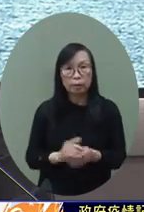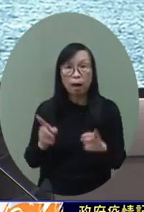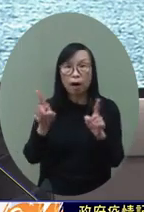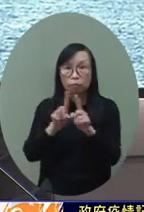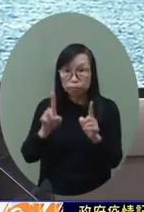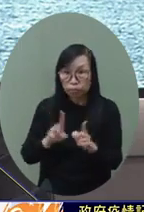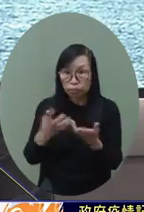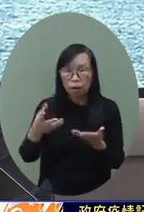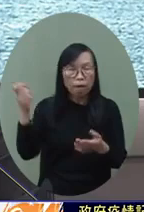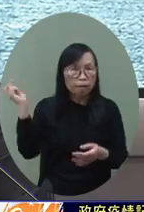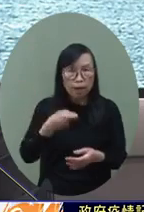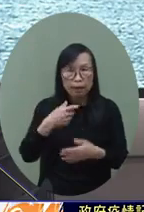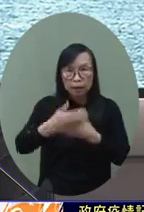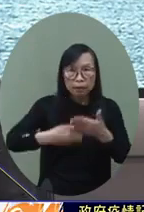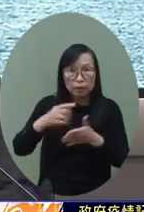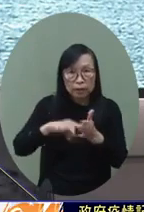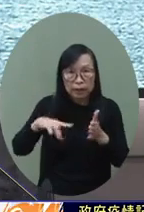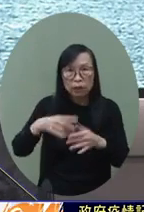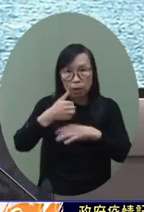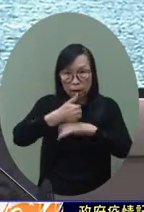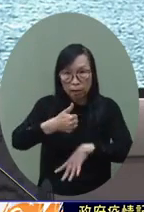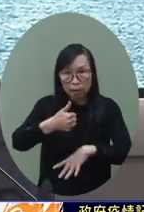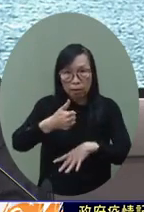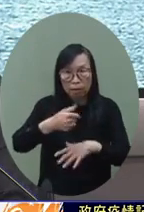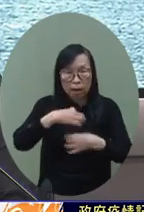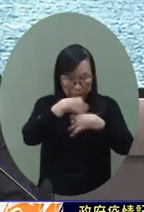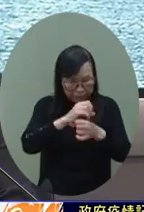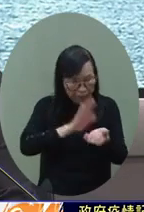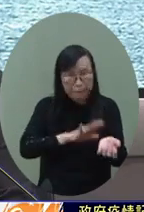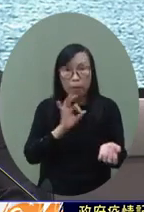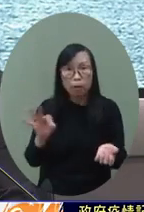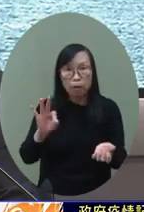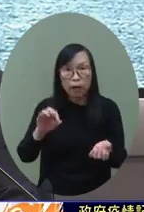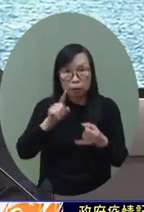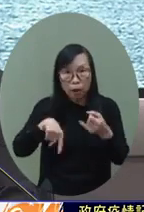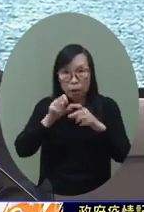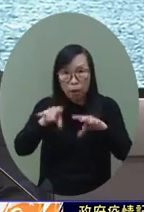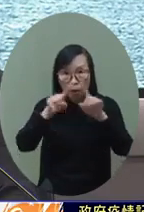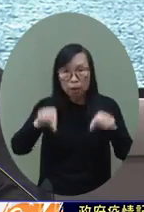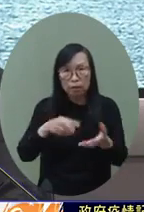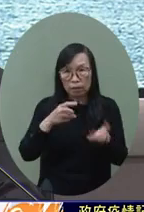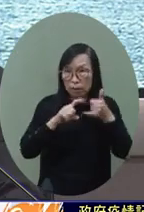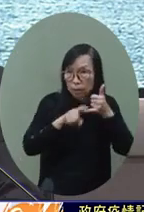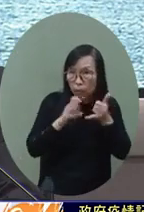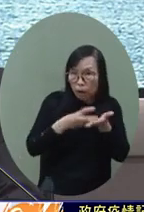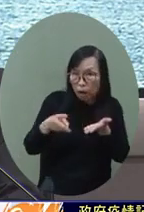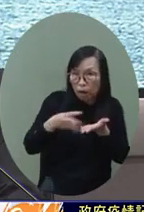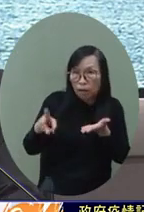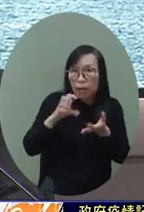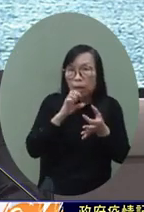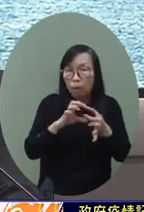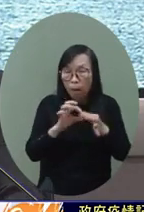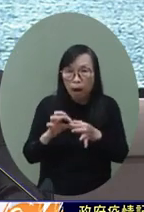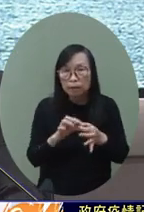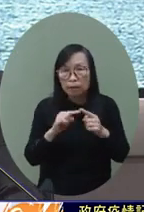和快捷透過電腦系統將陰性檢測結果經過電話短訊傳給相關的市民作記